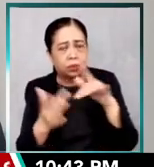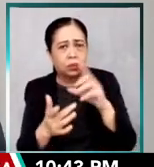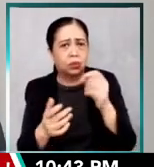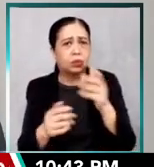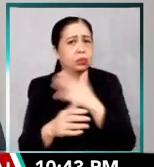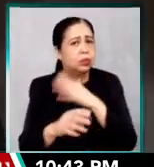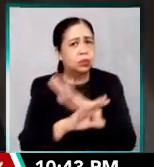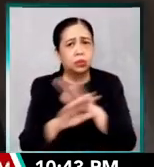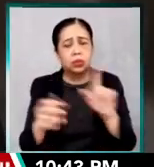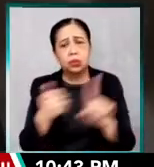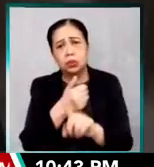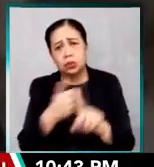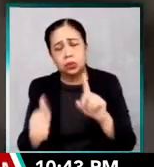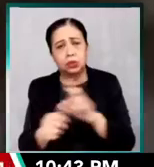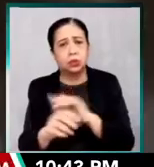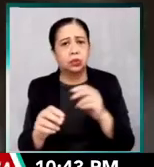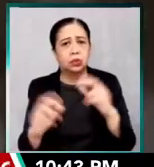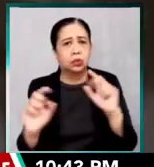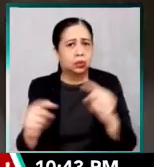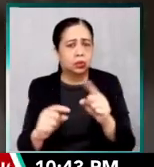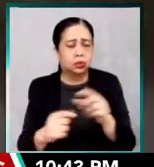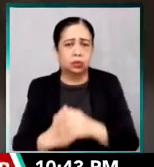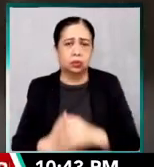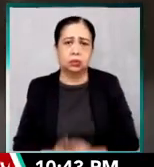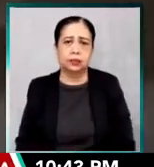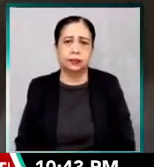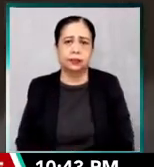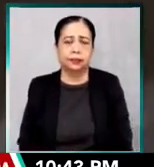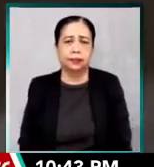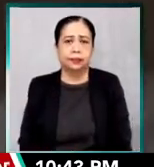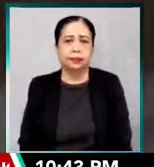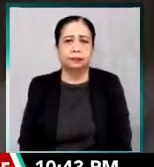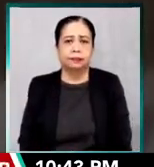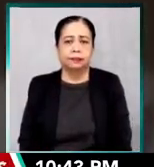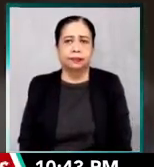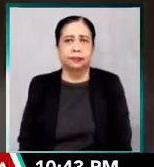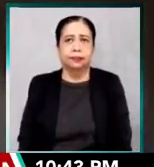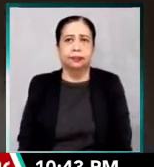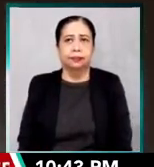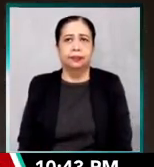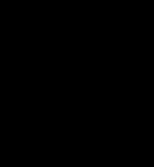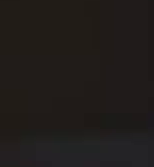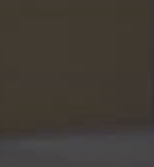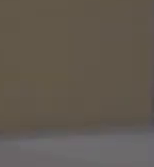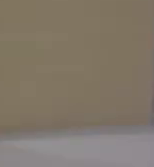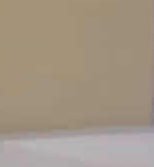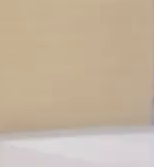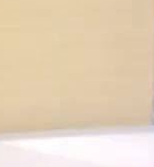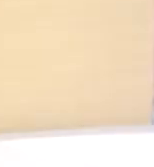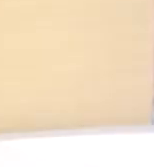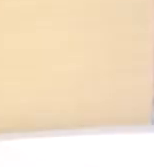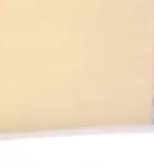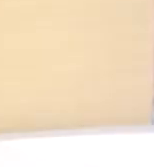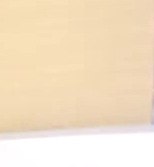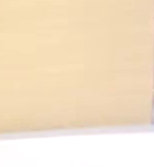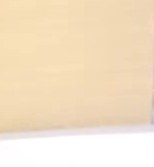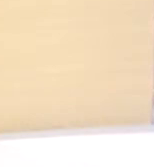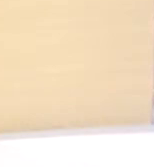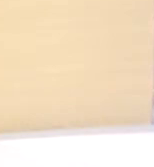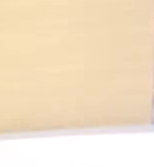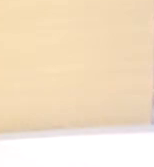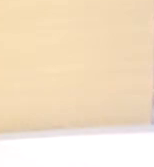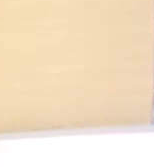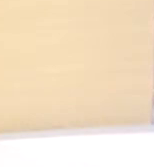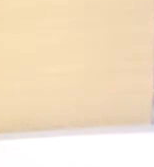silang sasaktan. Katrina Son, nagbabalita para sa GMA Integrated News. Huwag magpahuli sa mga